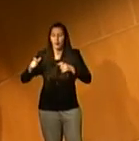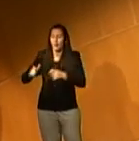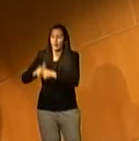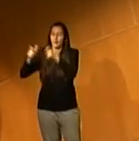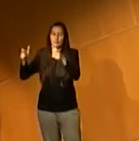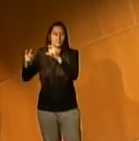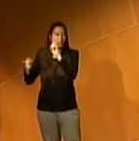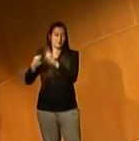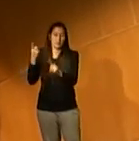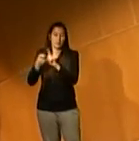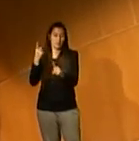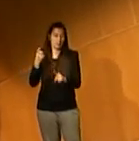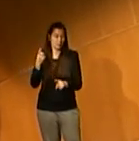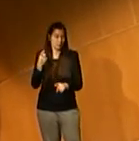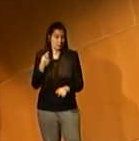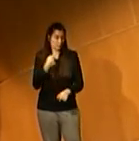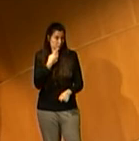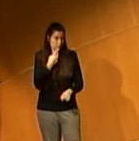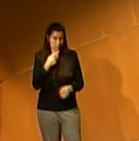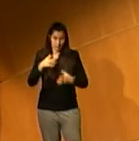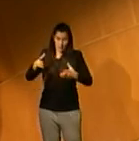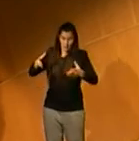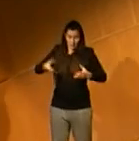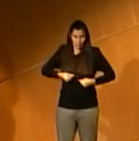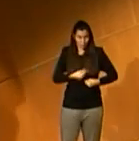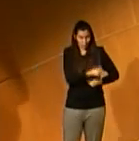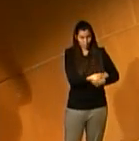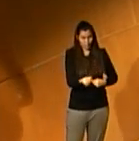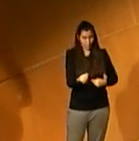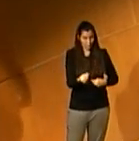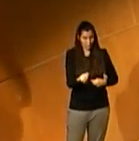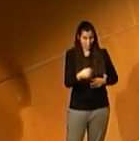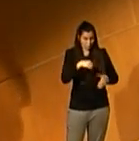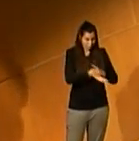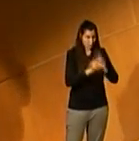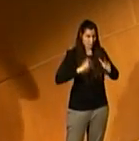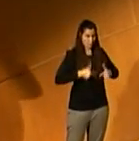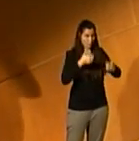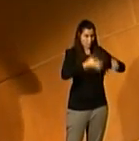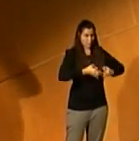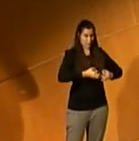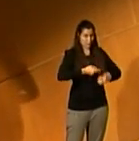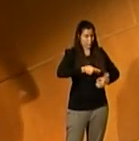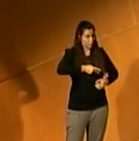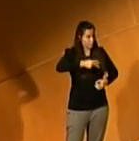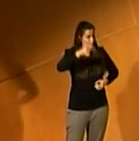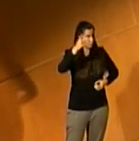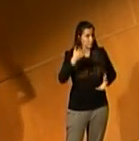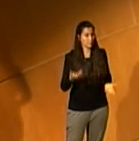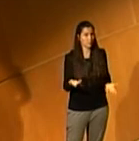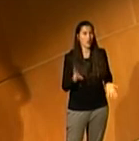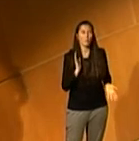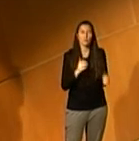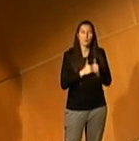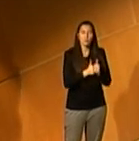est les premiers à recevoir tous ces enfants, et ils sont de plus en plus nombreux. Alors peut-être qu'en fonction de leur